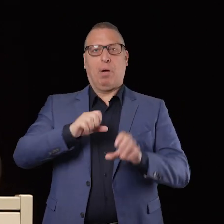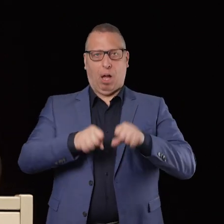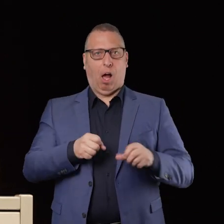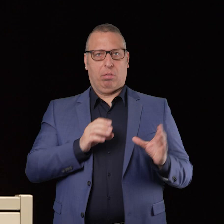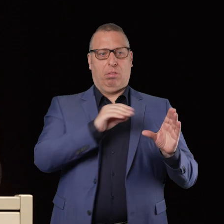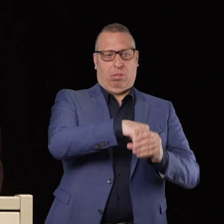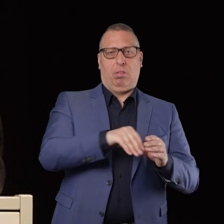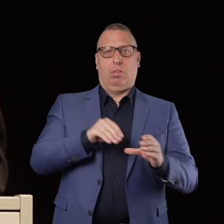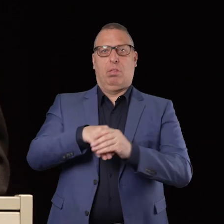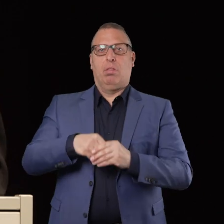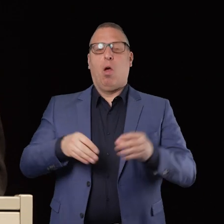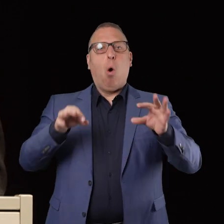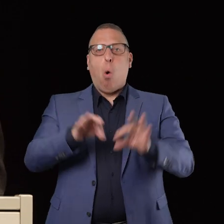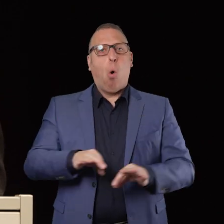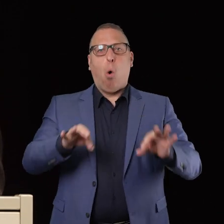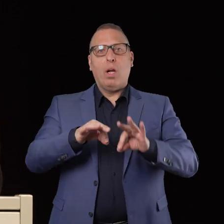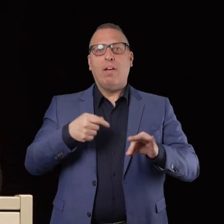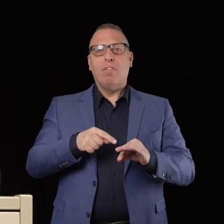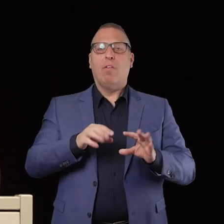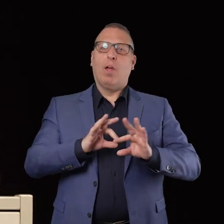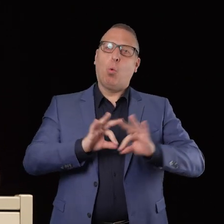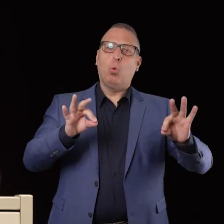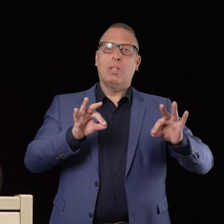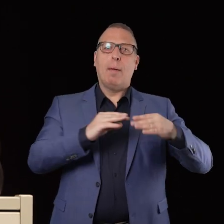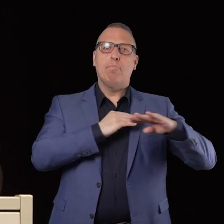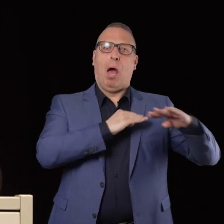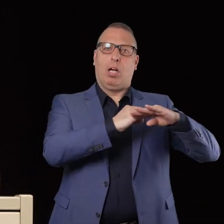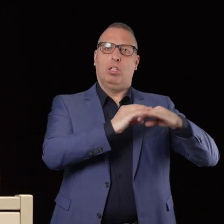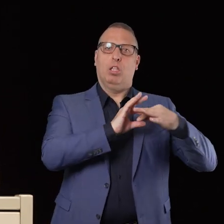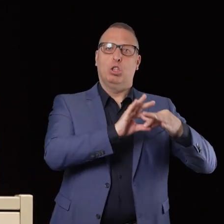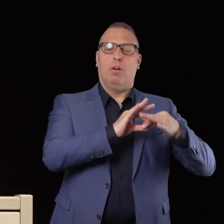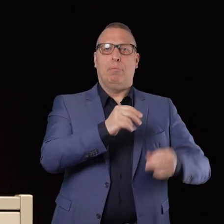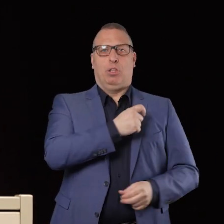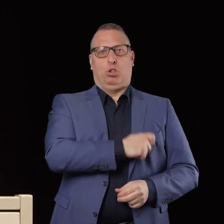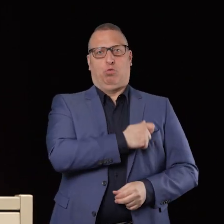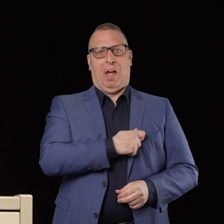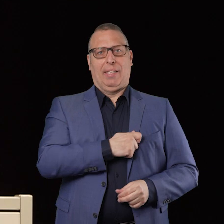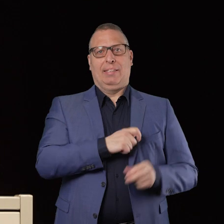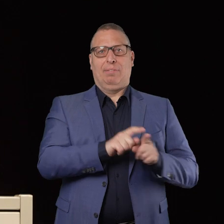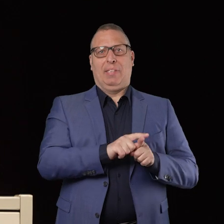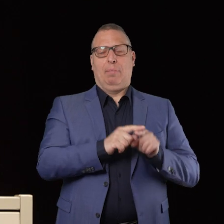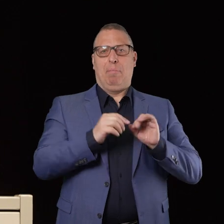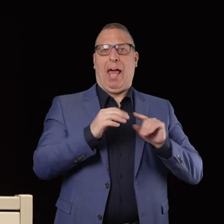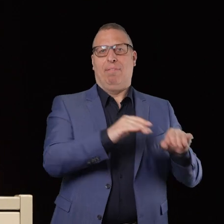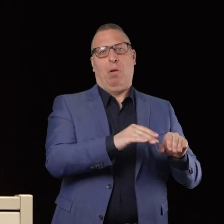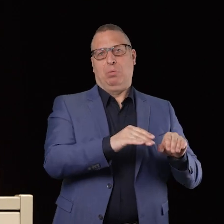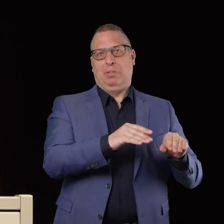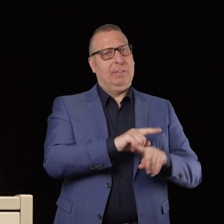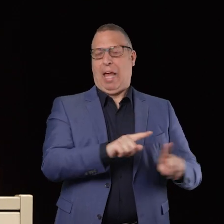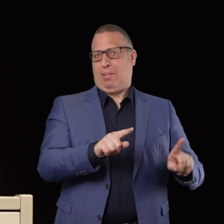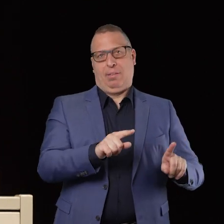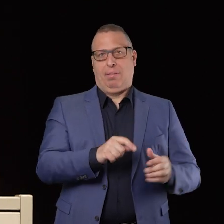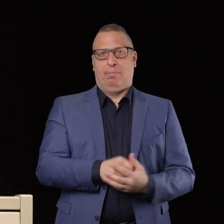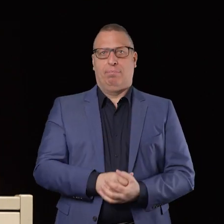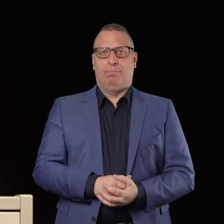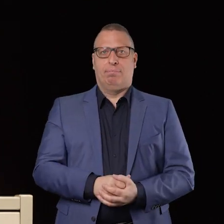kann, ohne dass die vielseitige und gute Partnerschaft mit der Schweiz dadurch beeinträchtigt worden